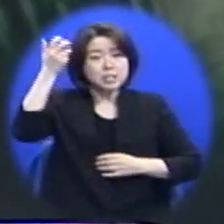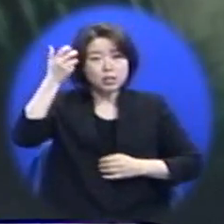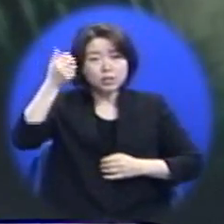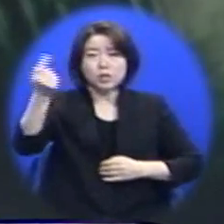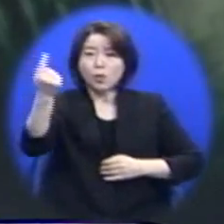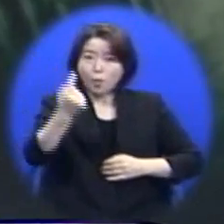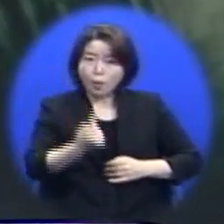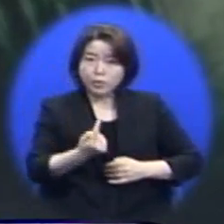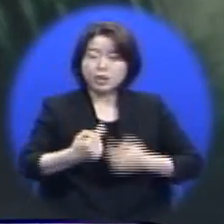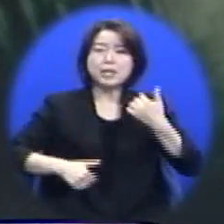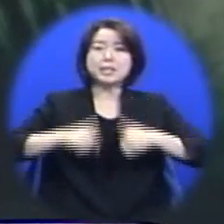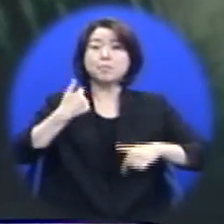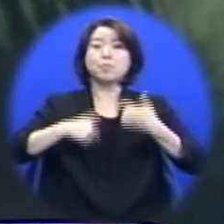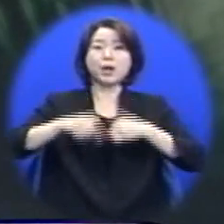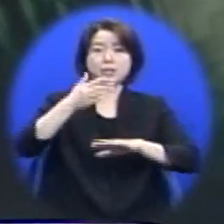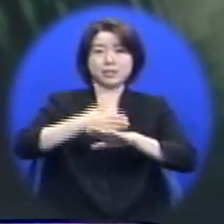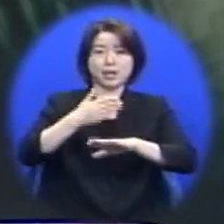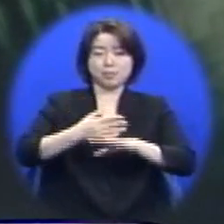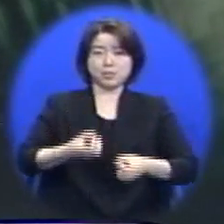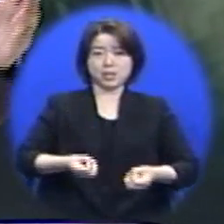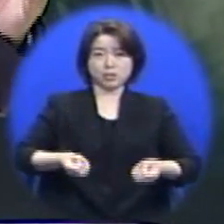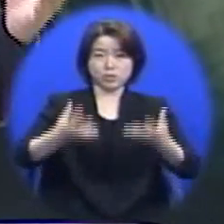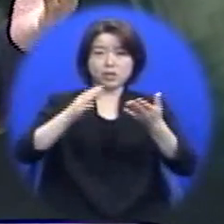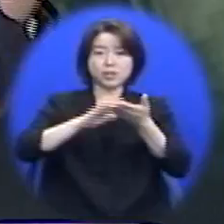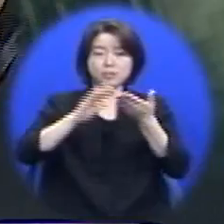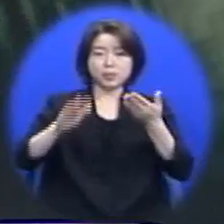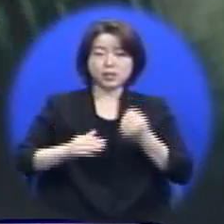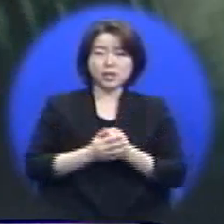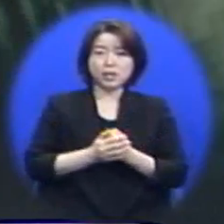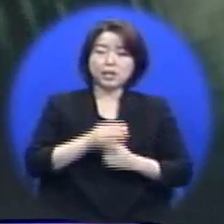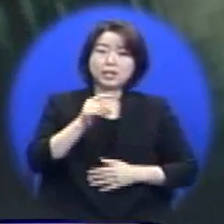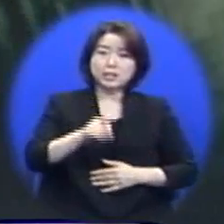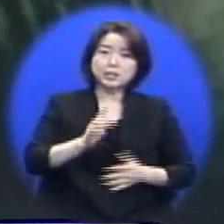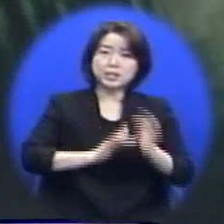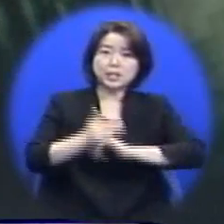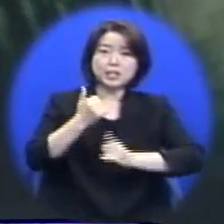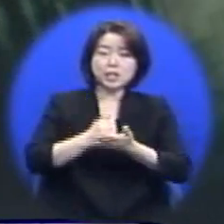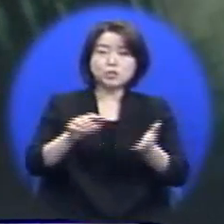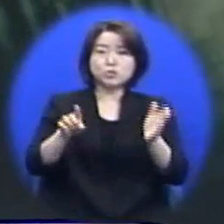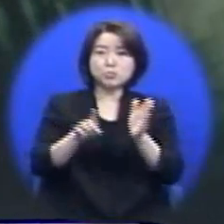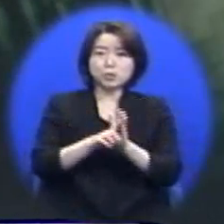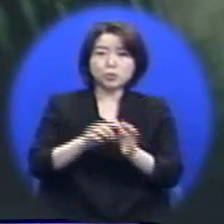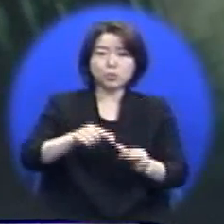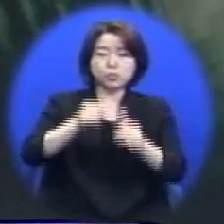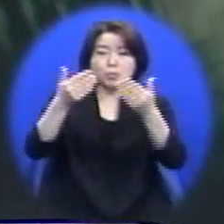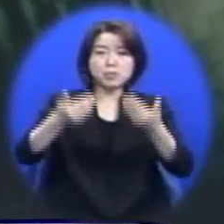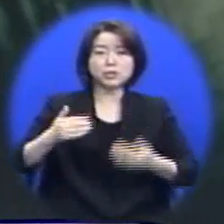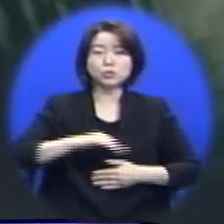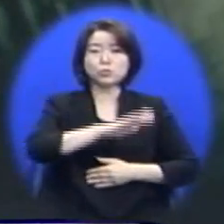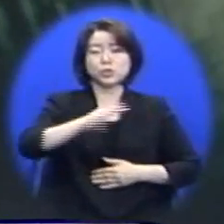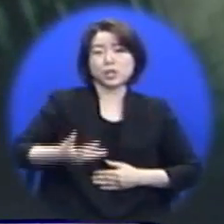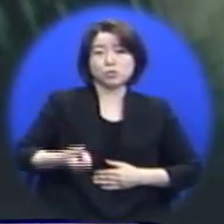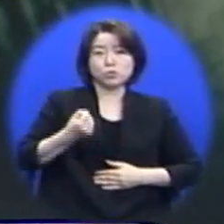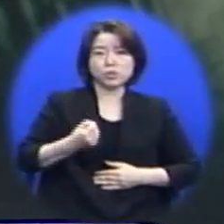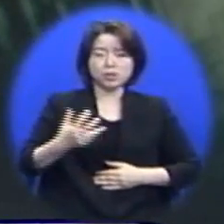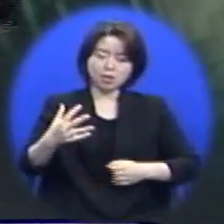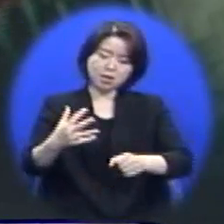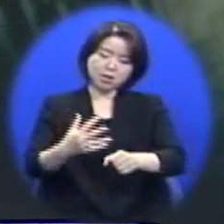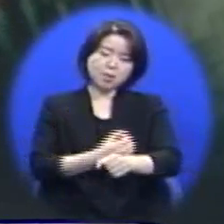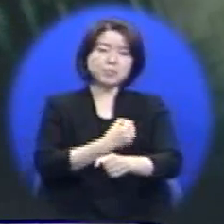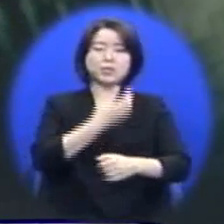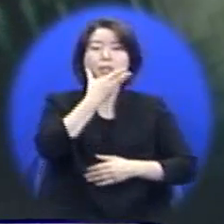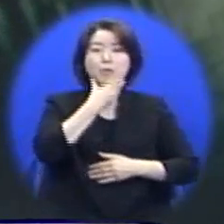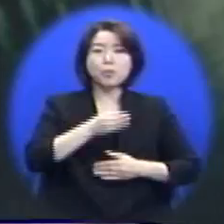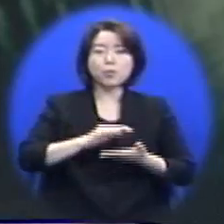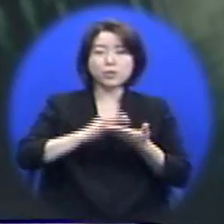기뻐하는 감사 주일이에요. 이것이 바로 예수 믿고 구원받은 우리가 누리는 엄청난 복입니다.